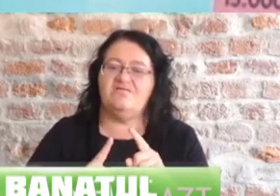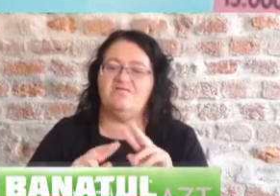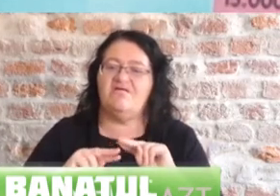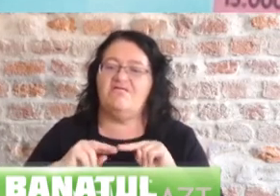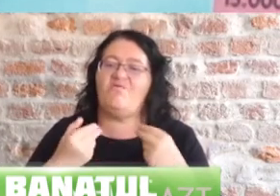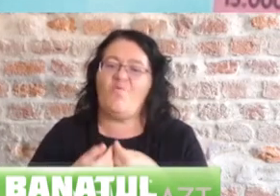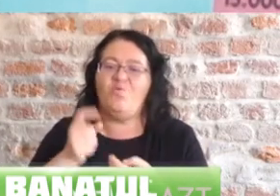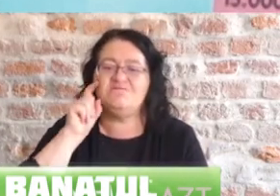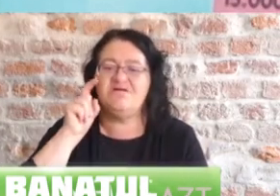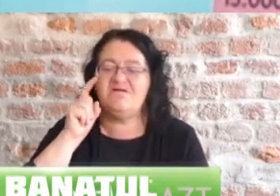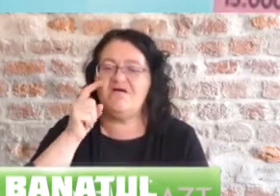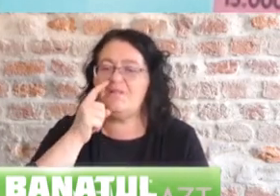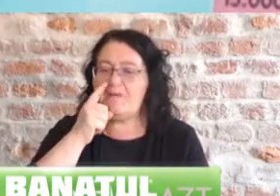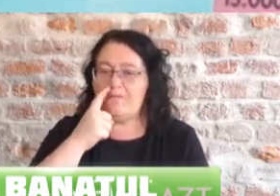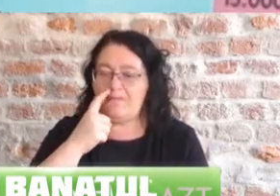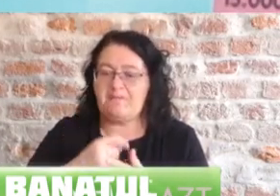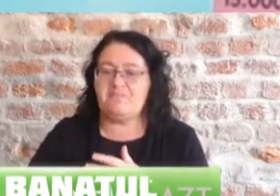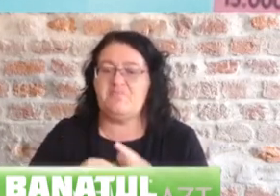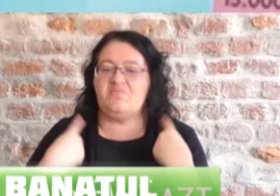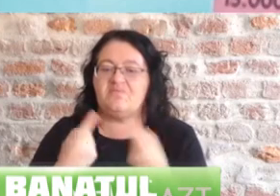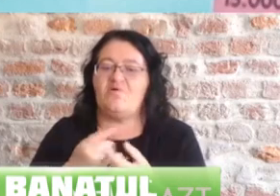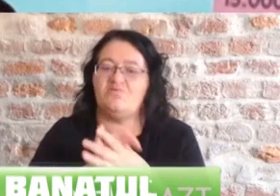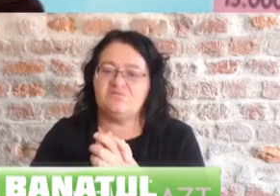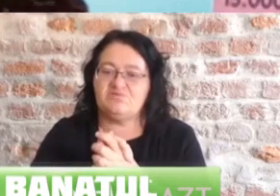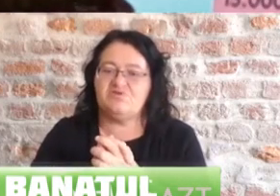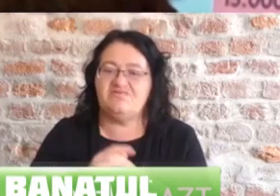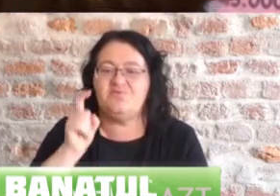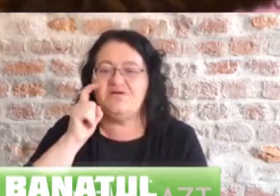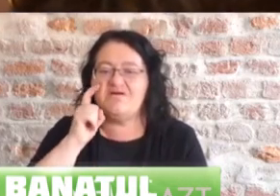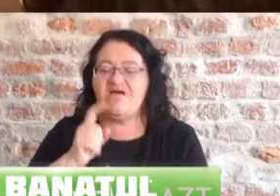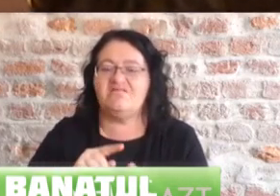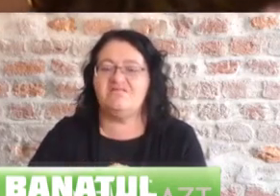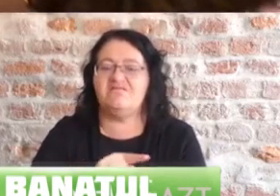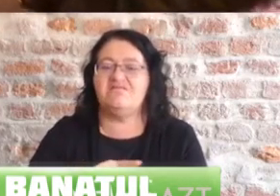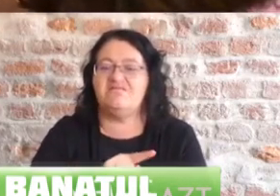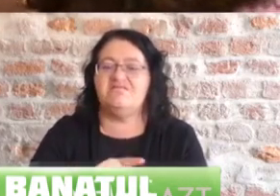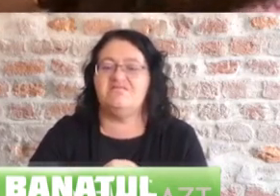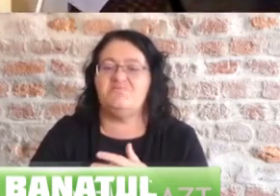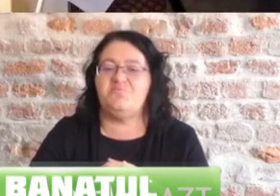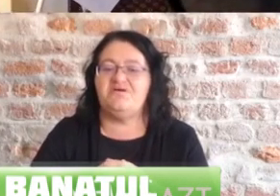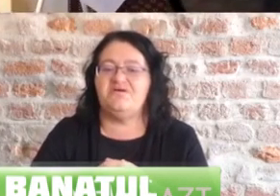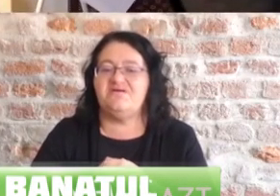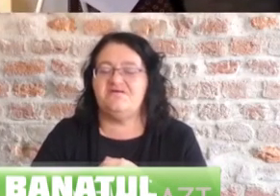conclude, we've been successful in obtaining a really